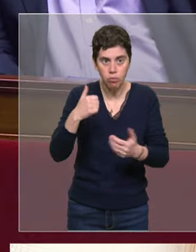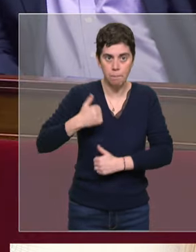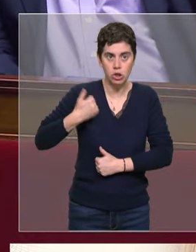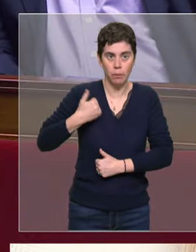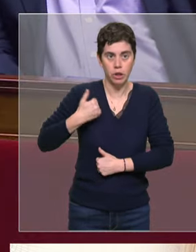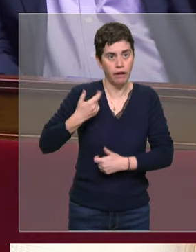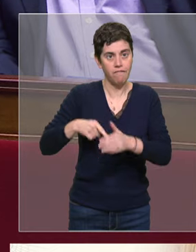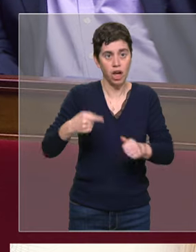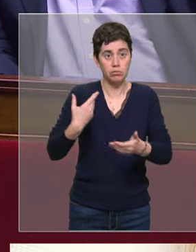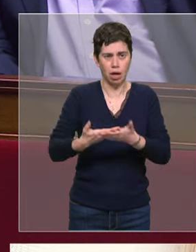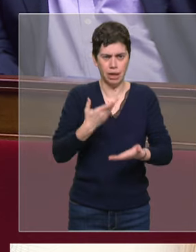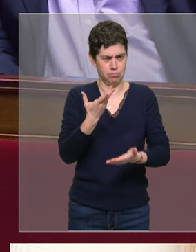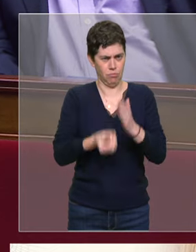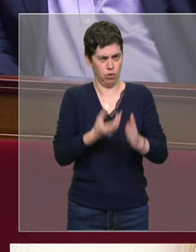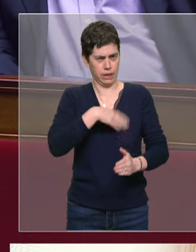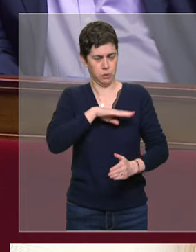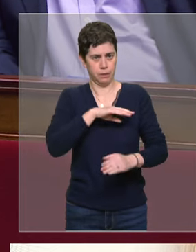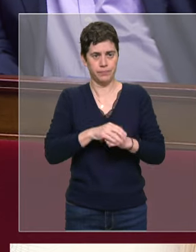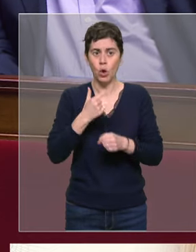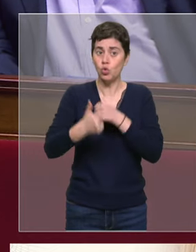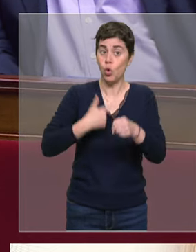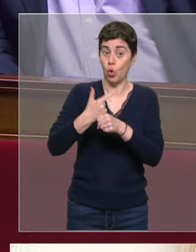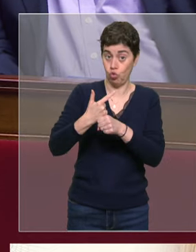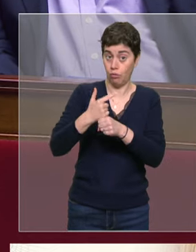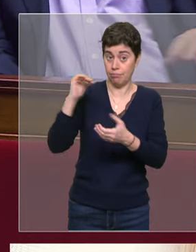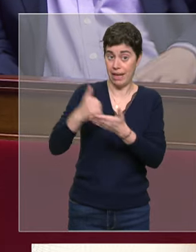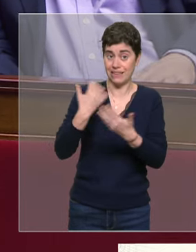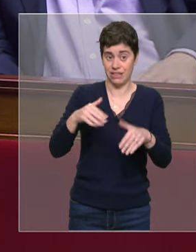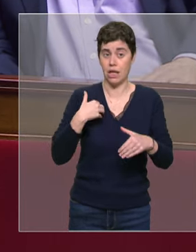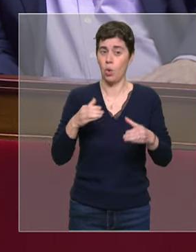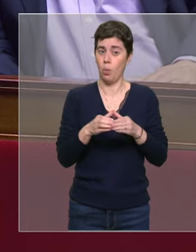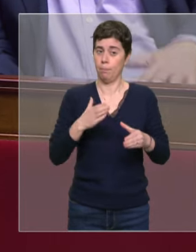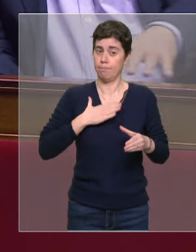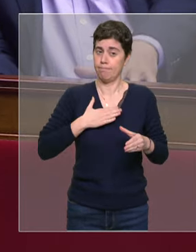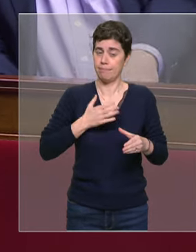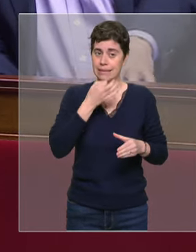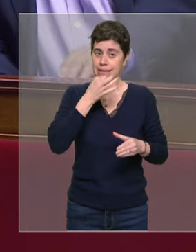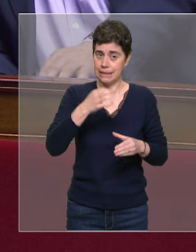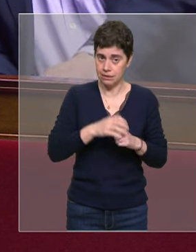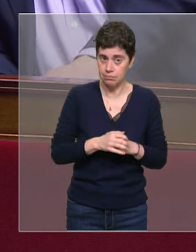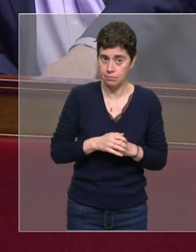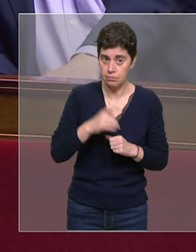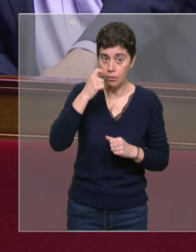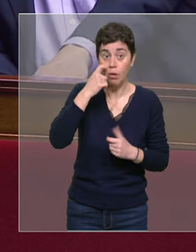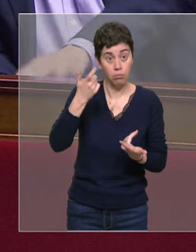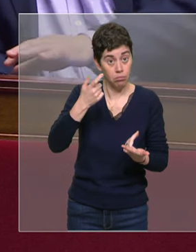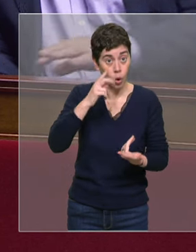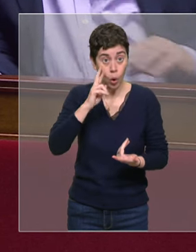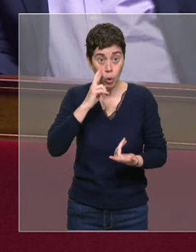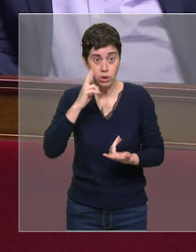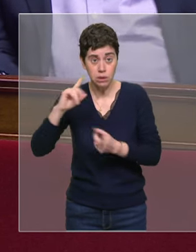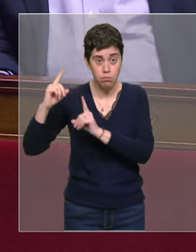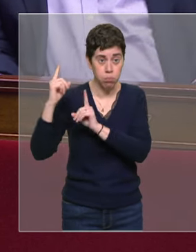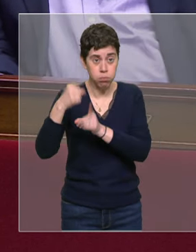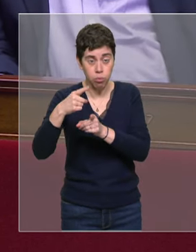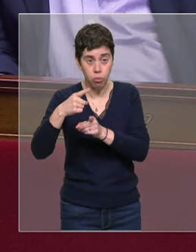irresponsable. Depuis 2 ans, les députés du groupe GDR dénoncent sans ambiguïté l'invasion illégale de l'Ukraine par la Russie et